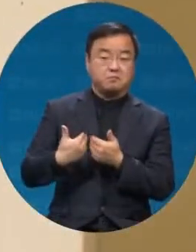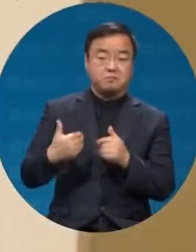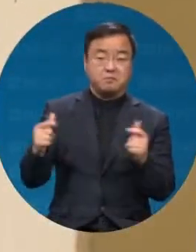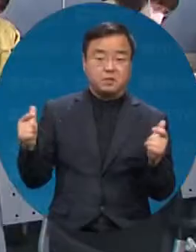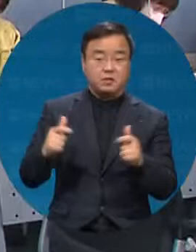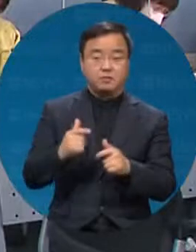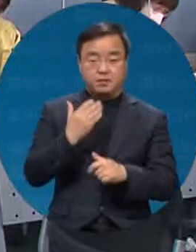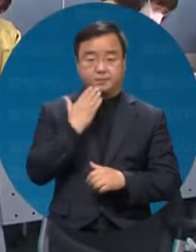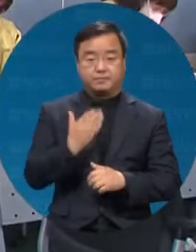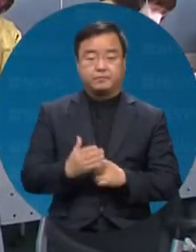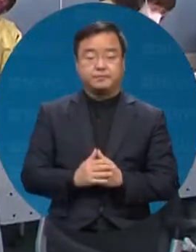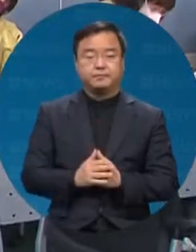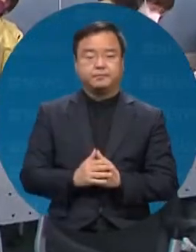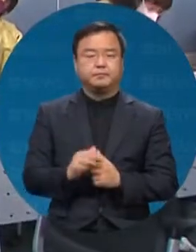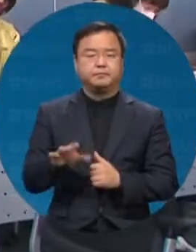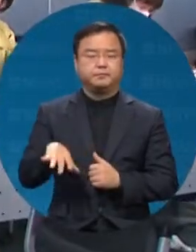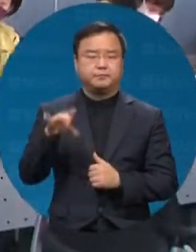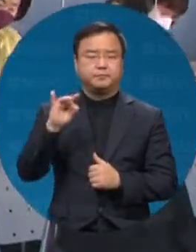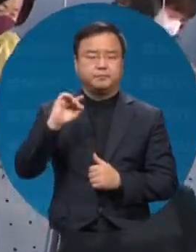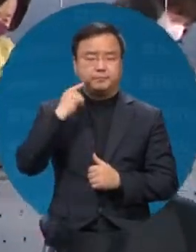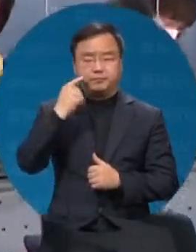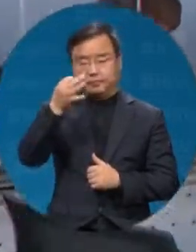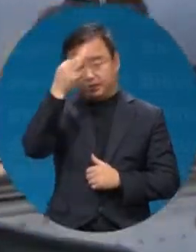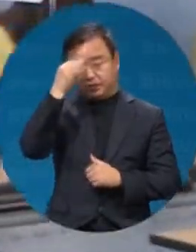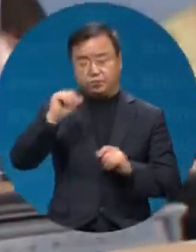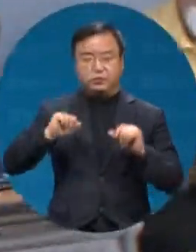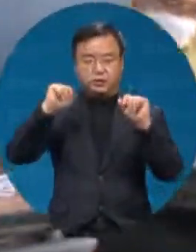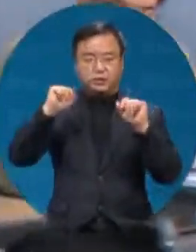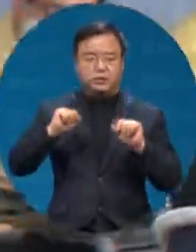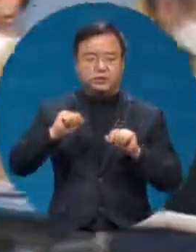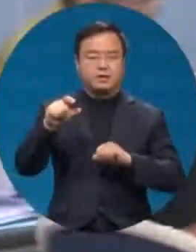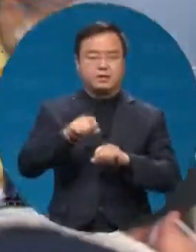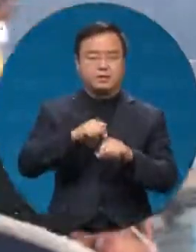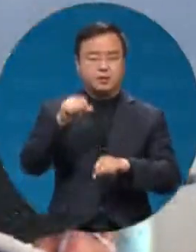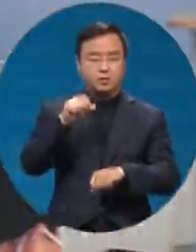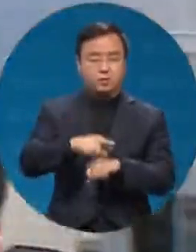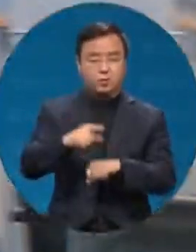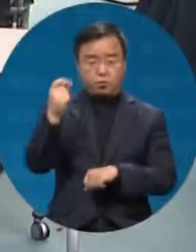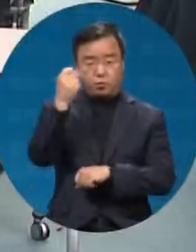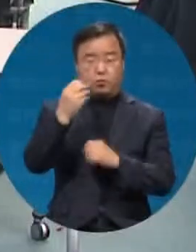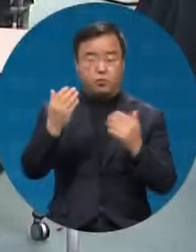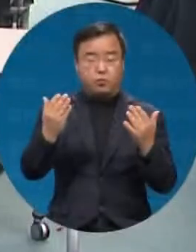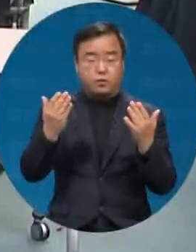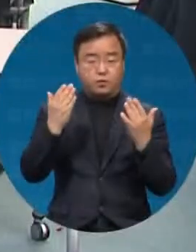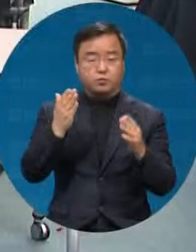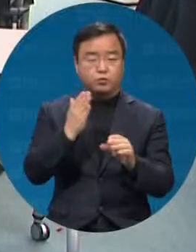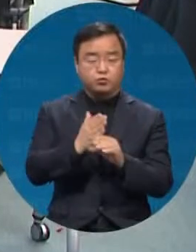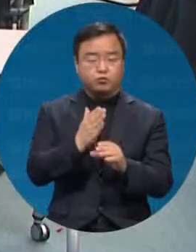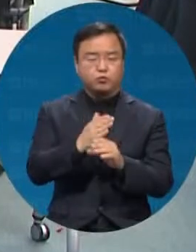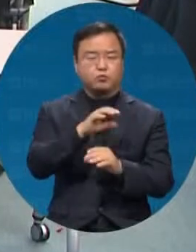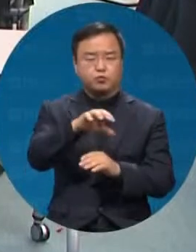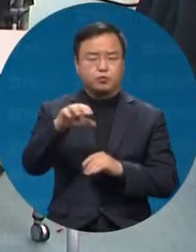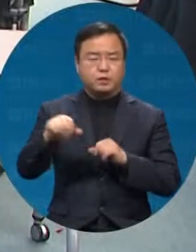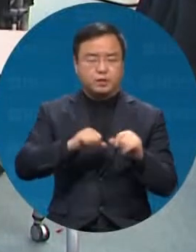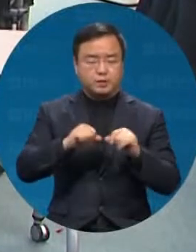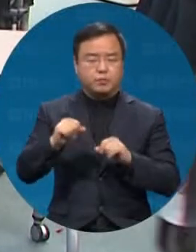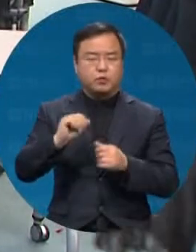설명입니다. 우선 예체능 특성화골 대상으로 시범 운영한 뒤 유치원과 초등학교에까지 확대할